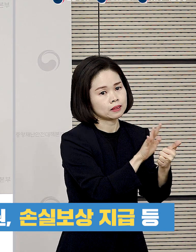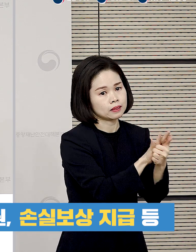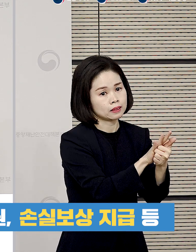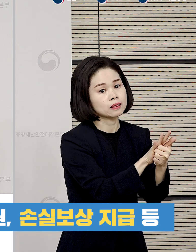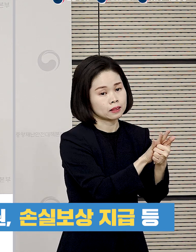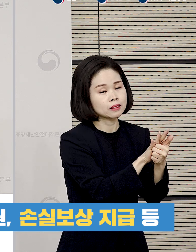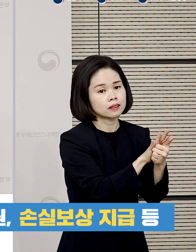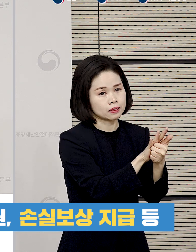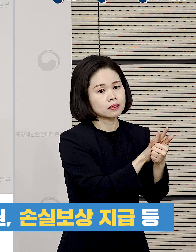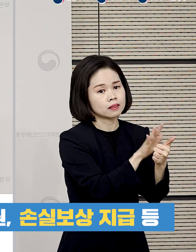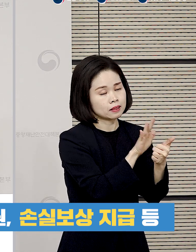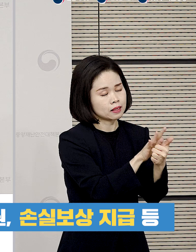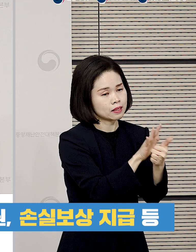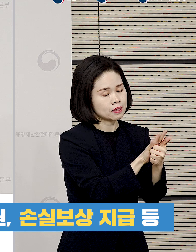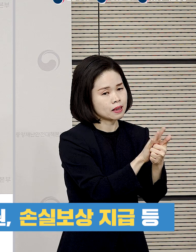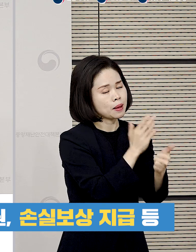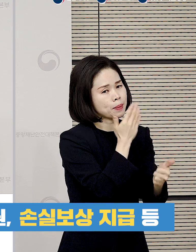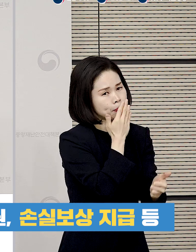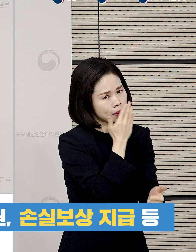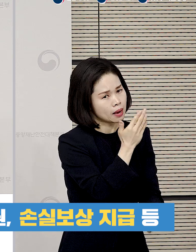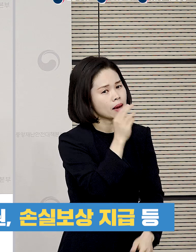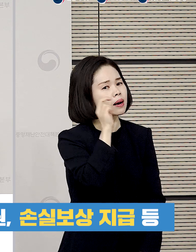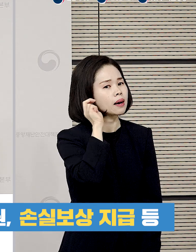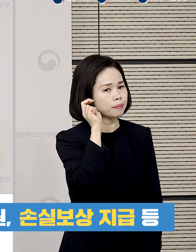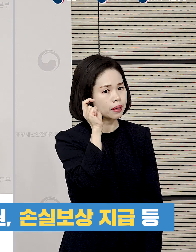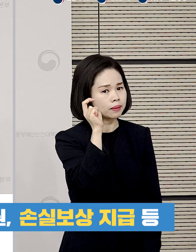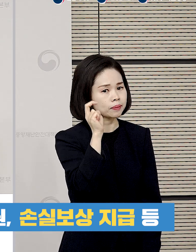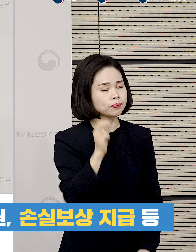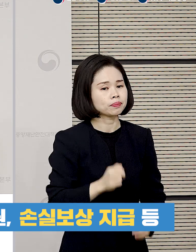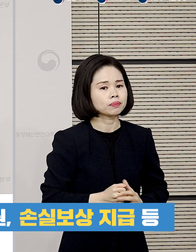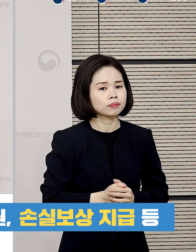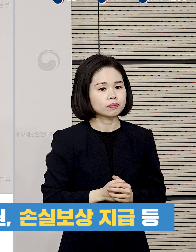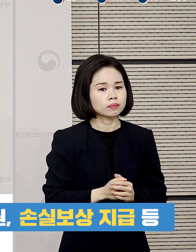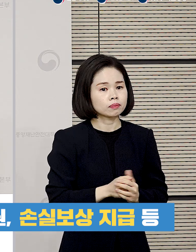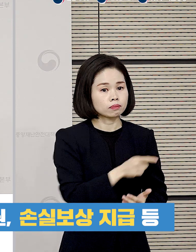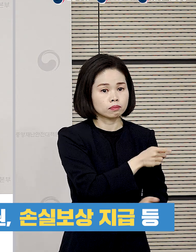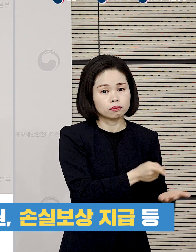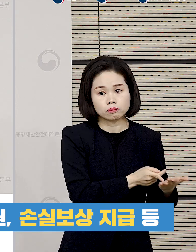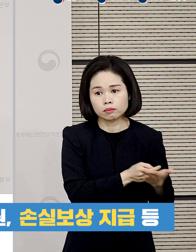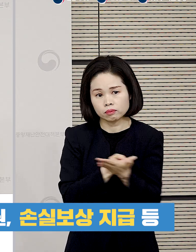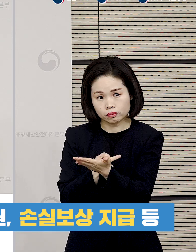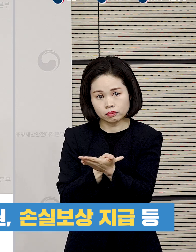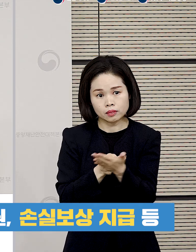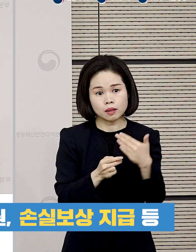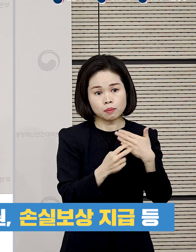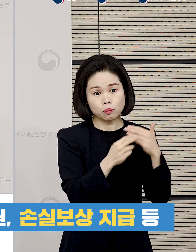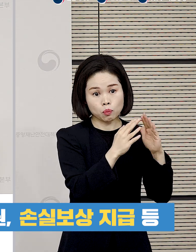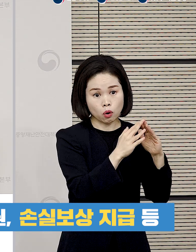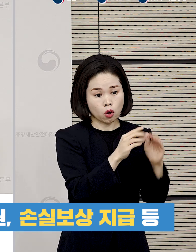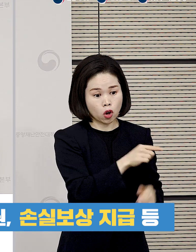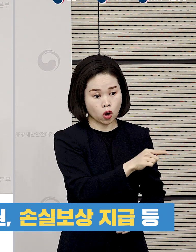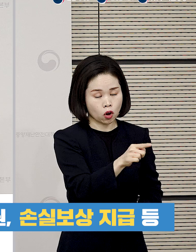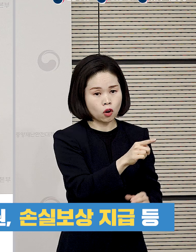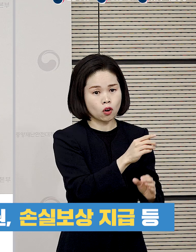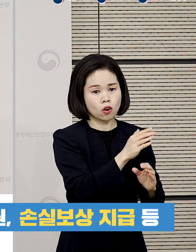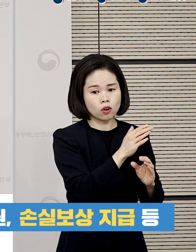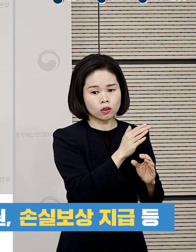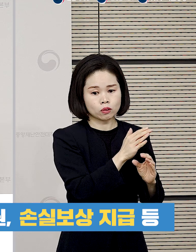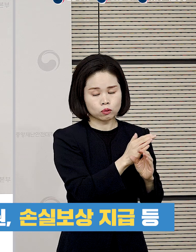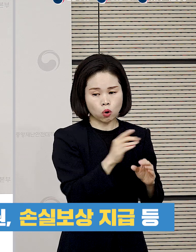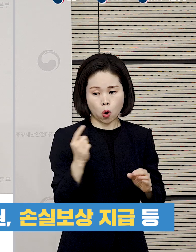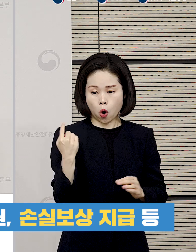일정한 부분을 먼저 지급하는 계산급이 아마 지급될 수 있을 것이라고 생각을